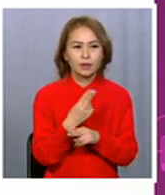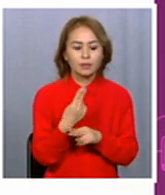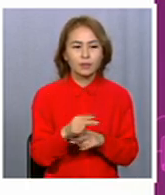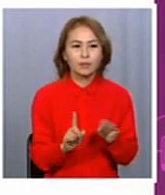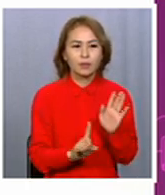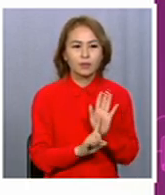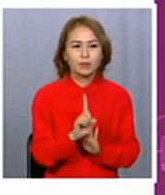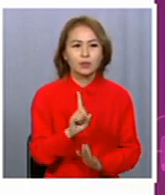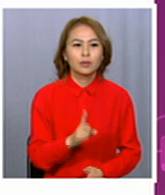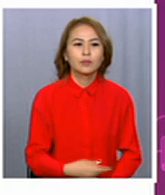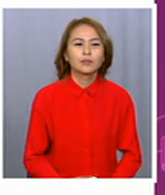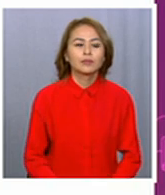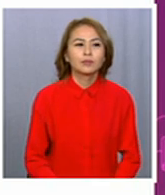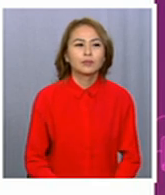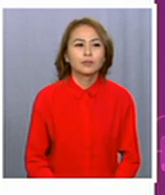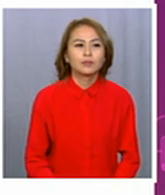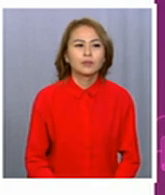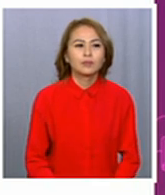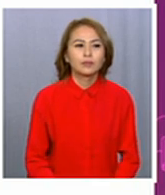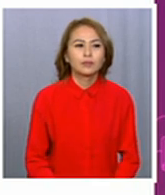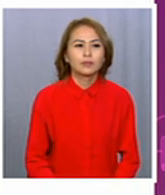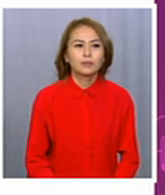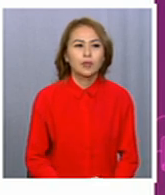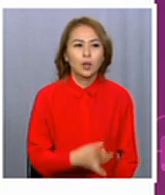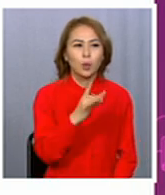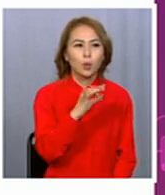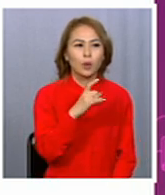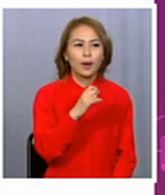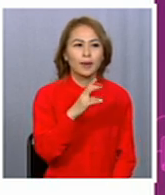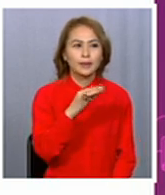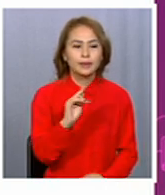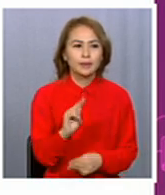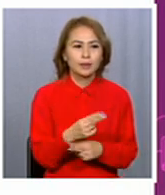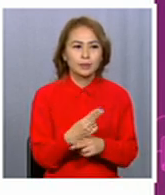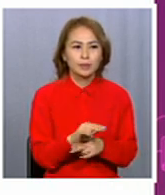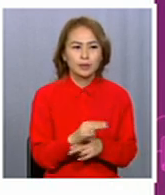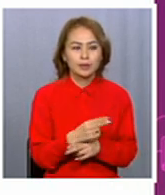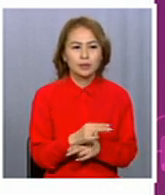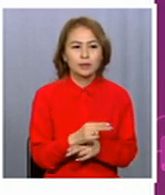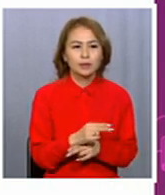тәрбие бастауы, дұрыс айтасыңдар. Рухани тәрбие